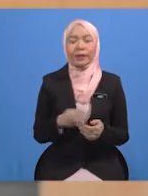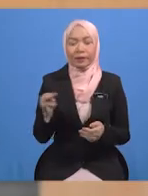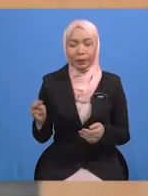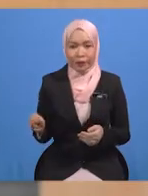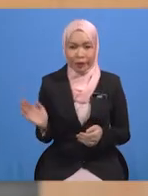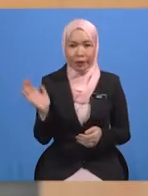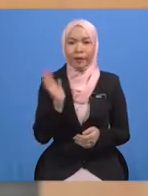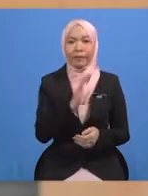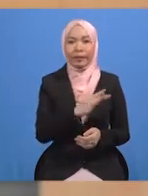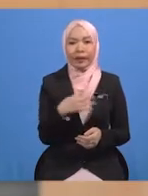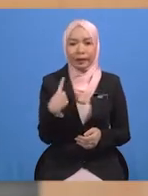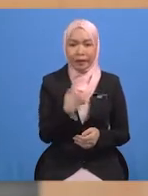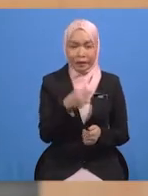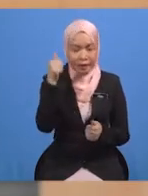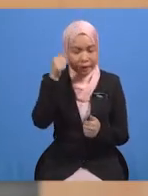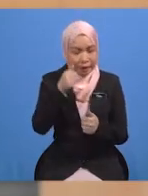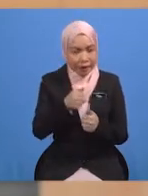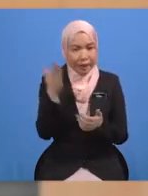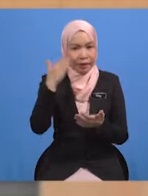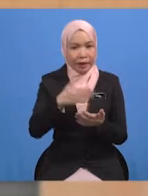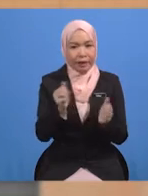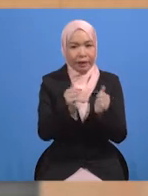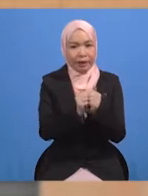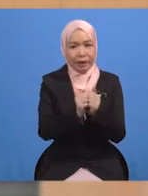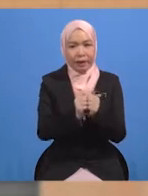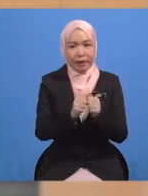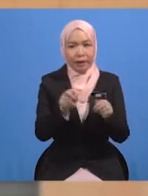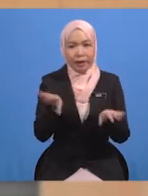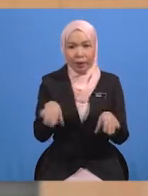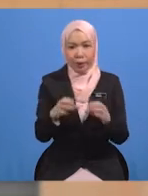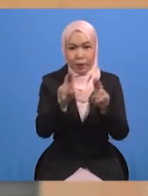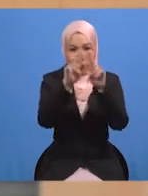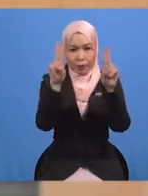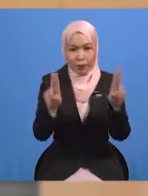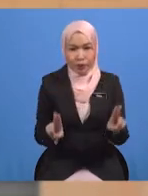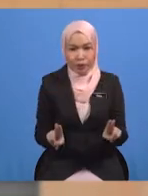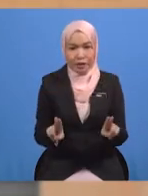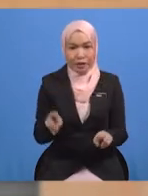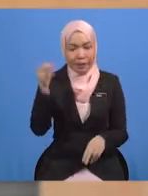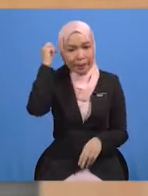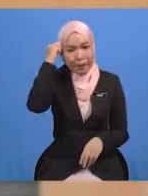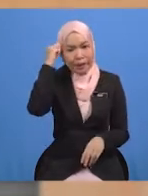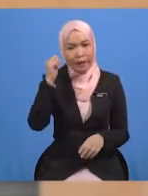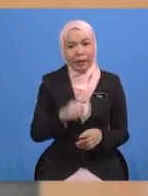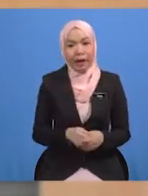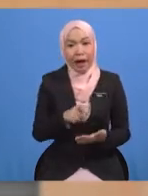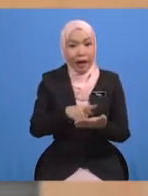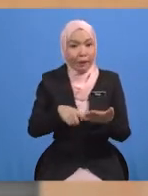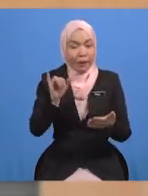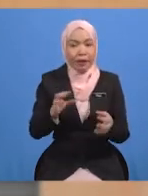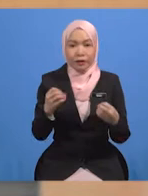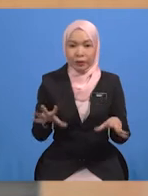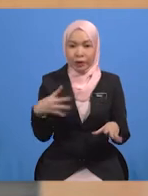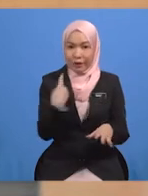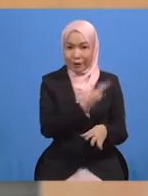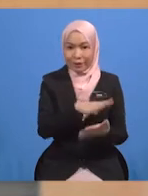Murid-murid, mari kita ingat kembali dengan menguji minda kita apakah yang kita pelajari dalam